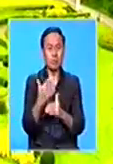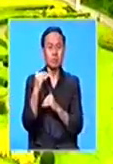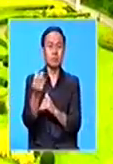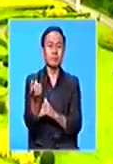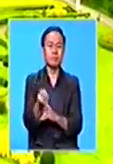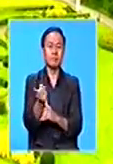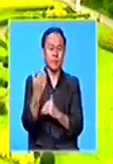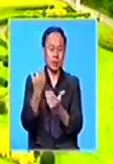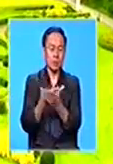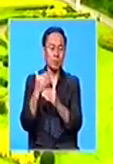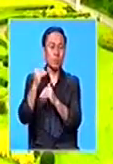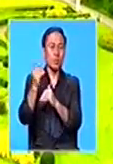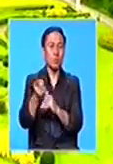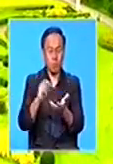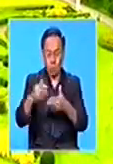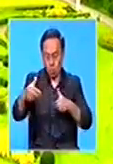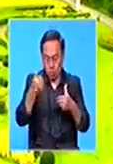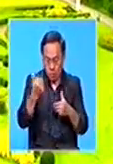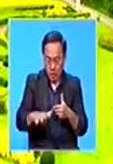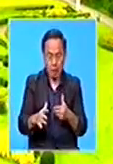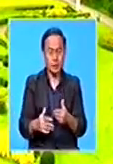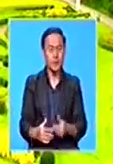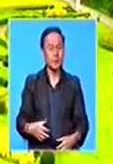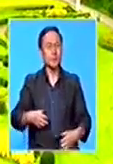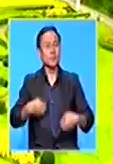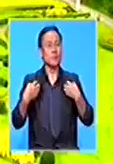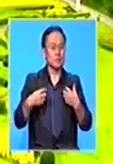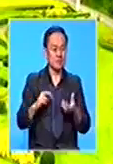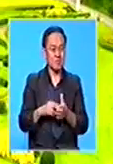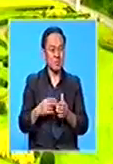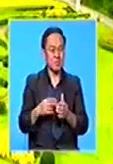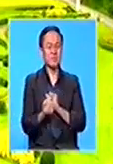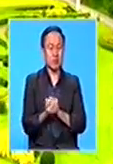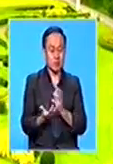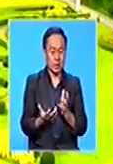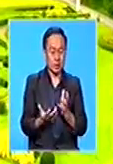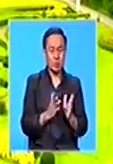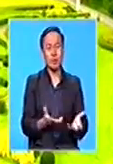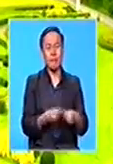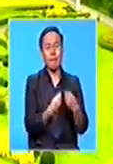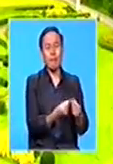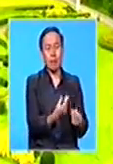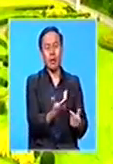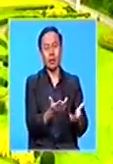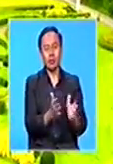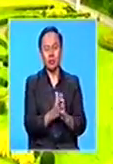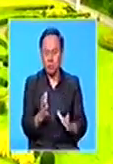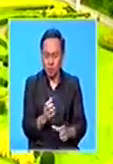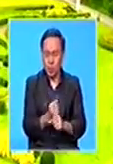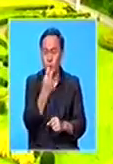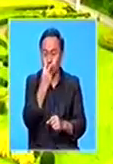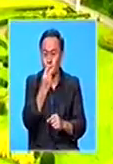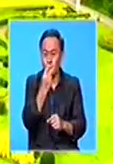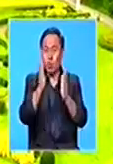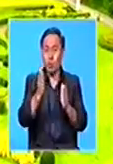านี้เพราะฉะนั้นเมื่อทุกคนได้บ้างไม่ได้บ้างไอ้คนไม่ได้ก็บอกว่าเนี่ยเขาเห็นได้อะไรเลยนะเขาต้องดูว่าส่วนใหญ่เ